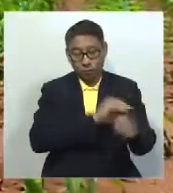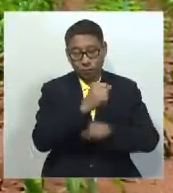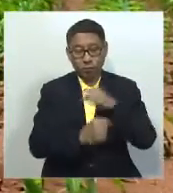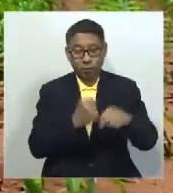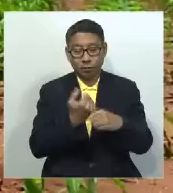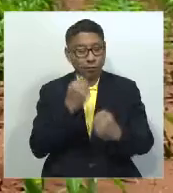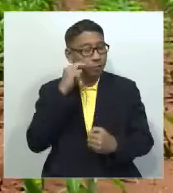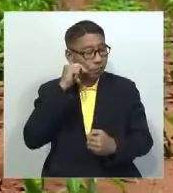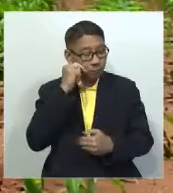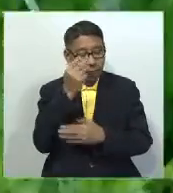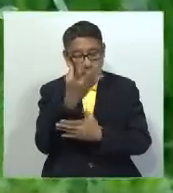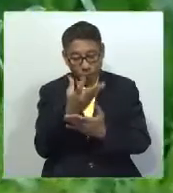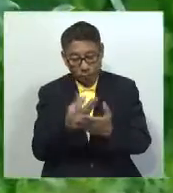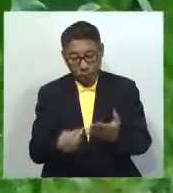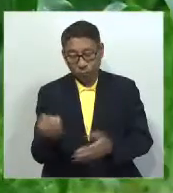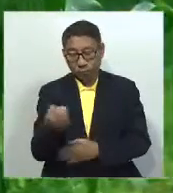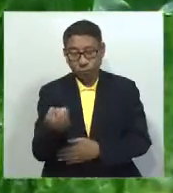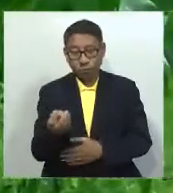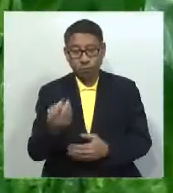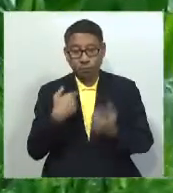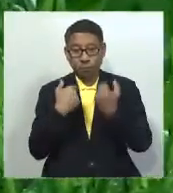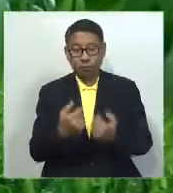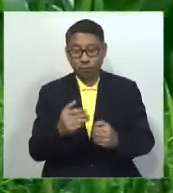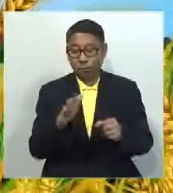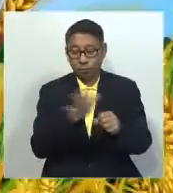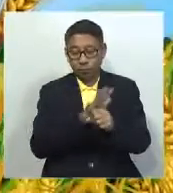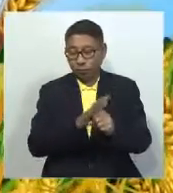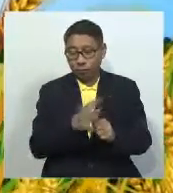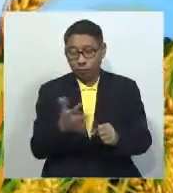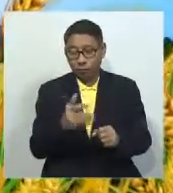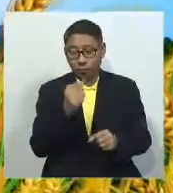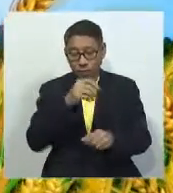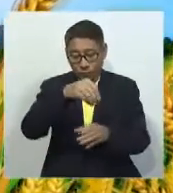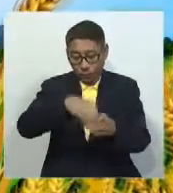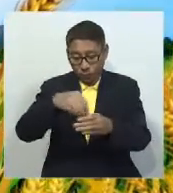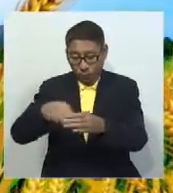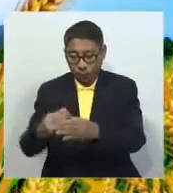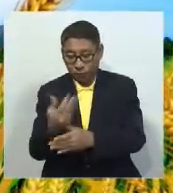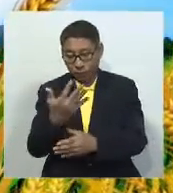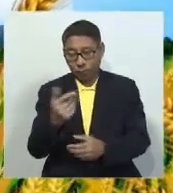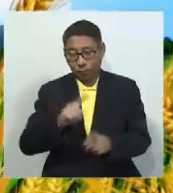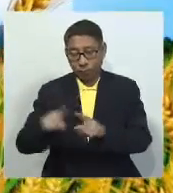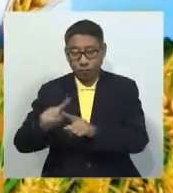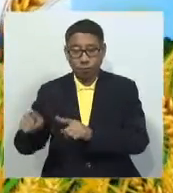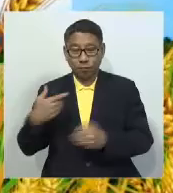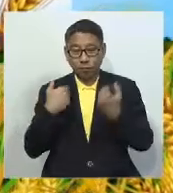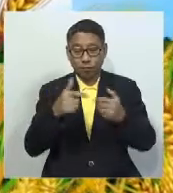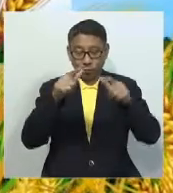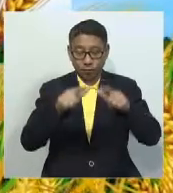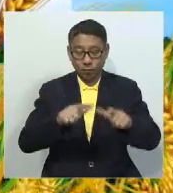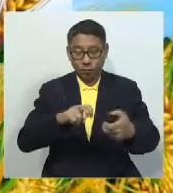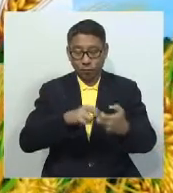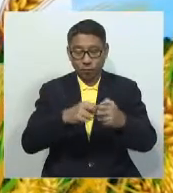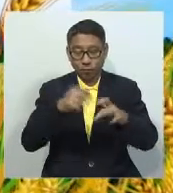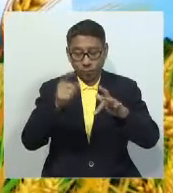คาดว่าจะมีน้ำน้อยกว่าปีที่ผ่านมาด้วยซึ่งอาจทำให้น้ำไม่เพียงพอต่อการเพาะปลูกในบางพื้นที่ดังนั้นเพื่อลดความเสี่ยง